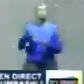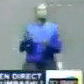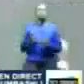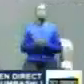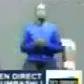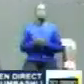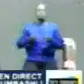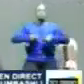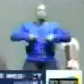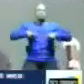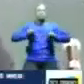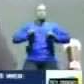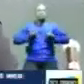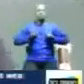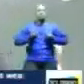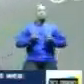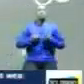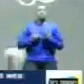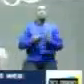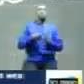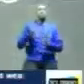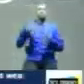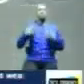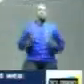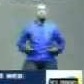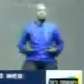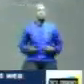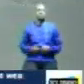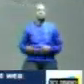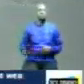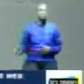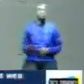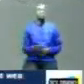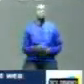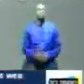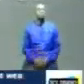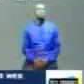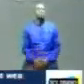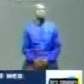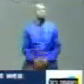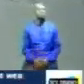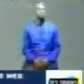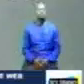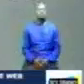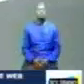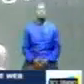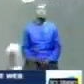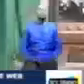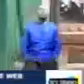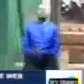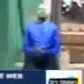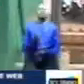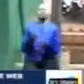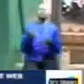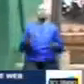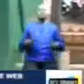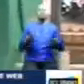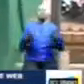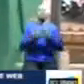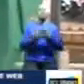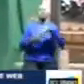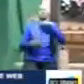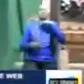ton corps. Au rusio kuvala mwili quand yenye kuonesha mwili, yenye kuonesha mazima. Ça c'est une vie de suie. Ile